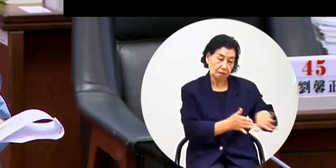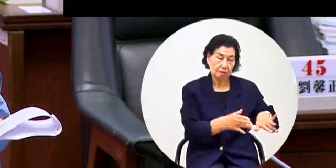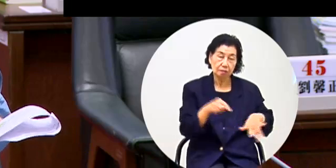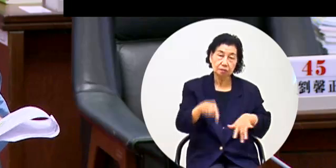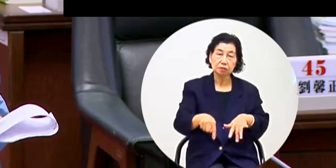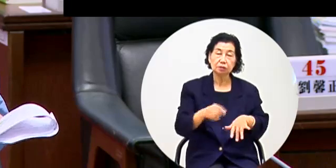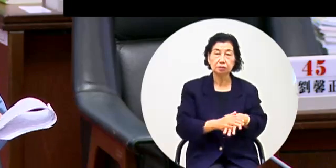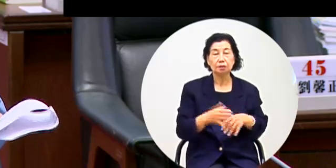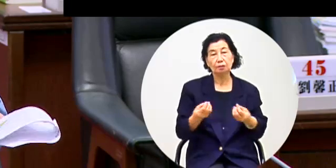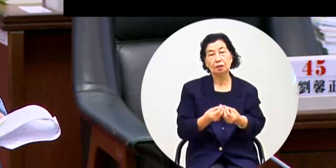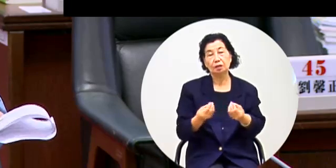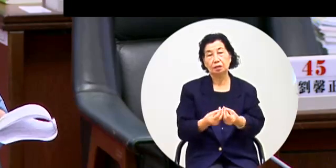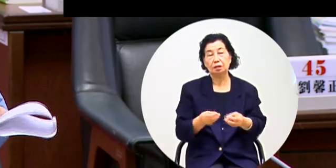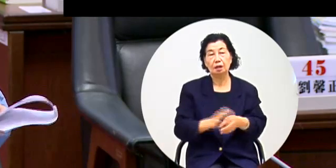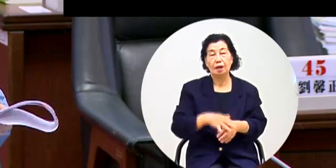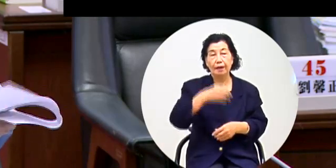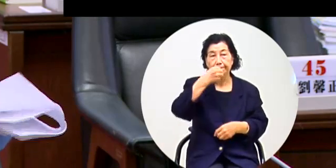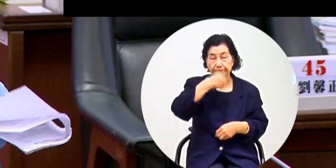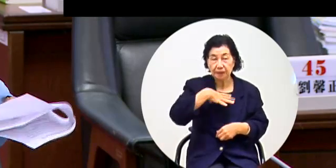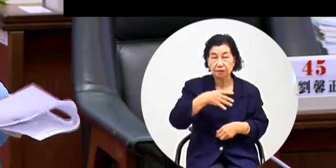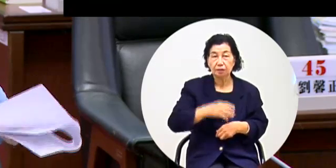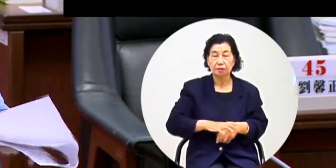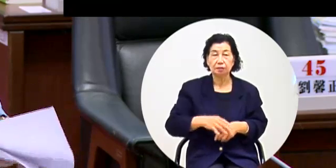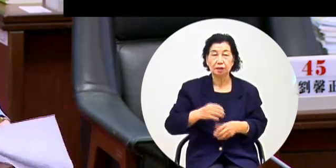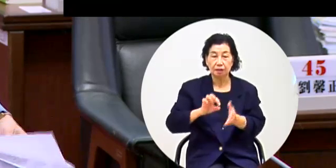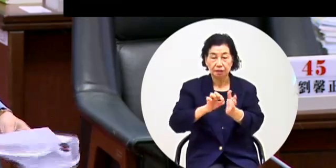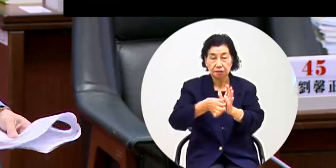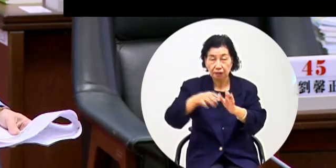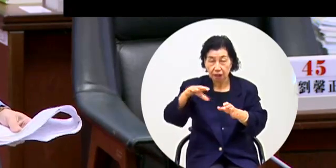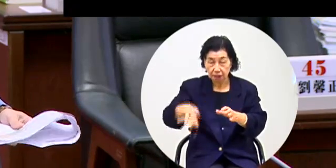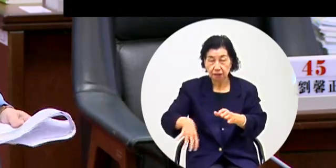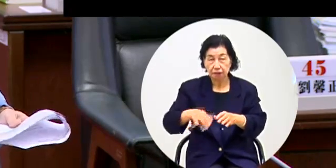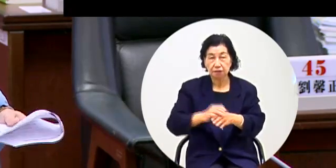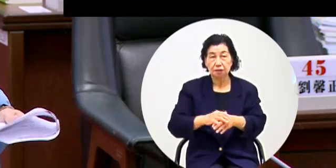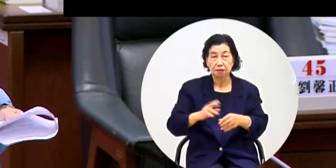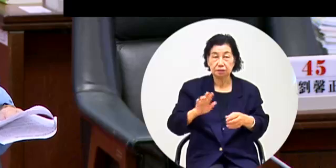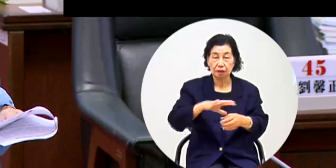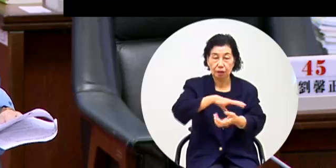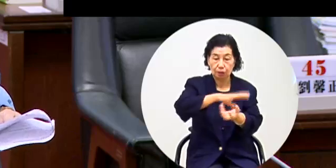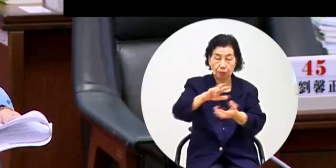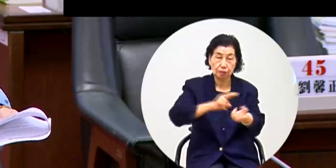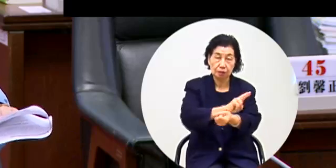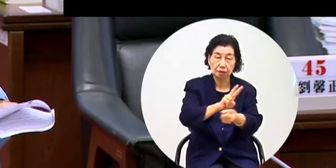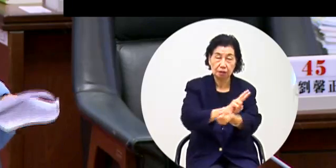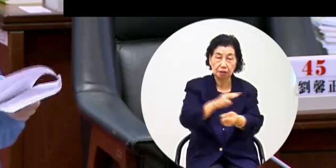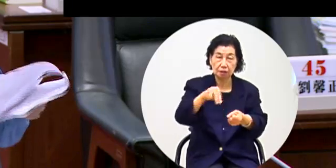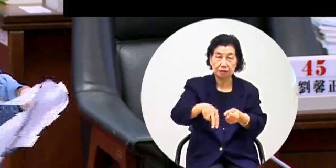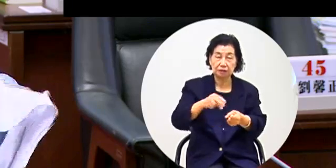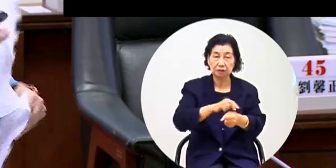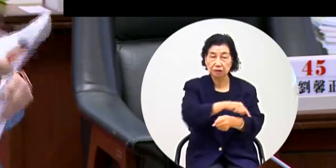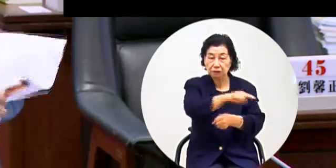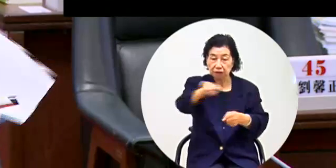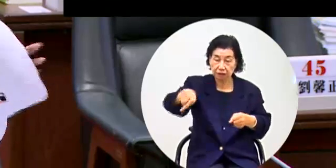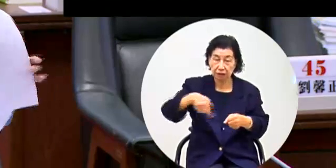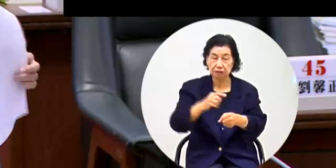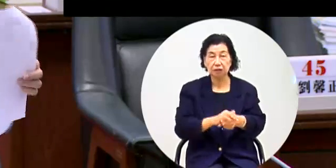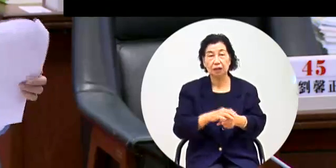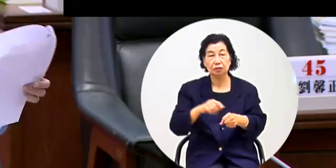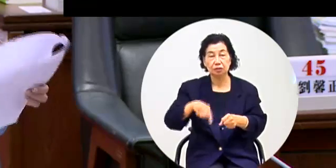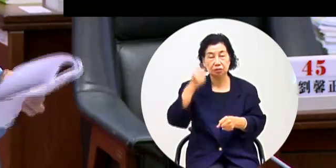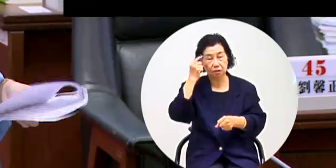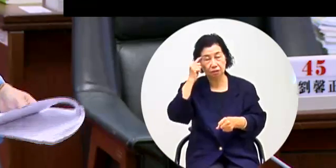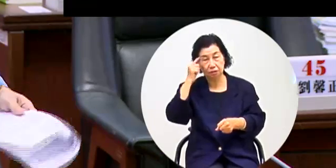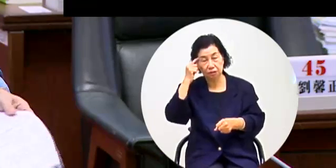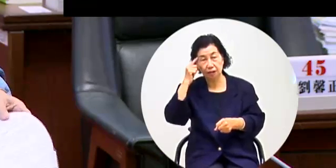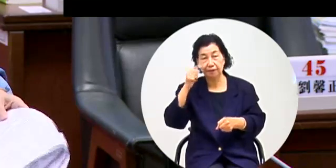林大家都在跳脚，看起来好像是农业大镇没错嘛，那农业大镇有什么好说的，反正他们就